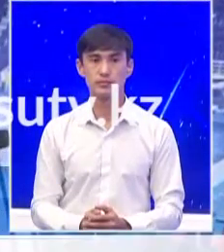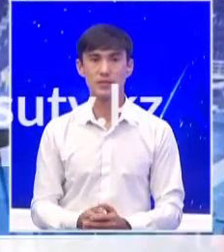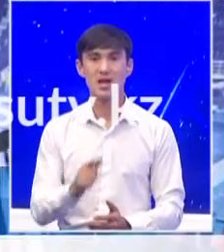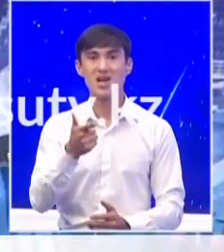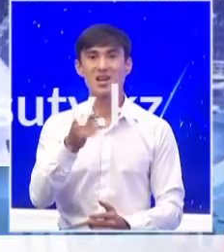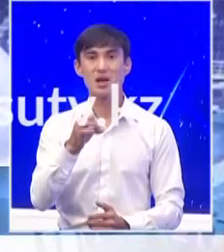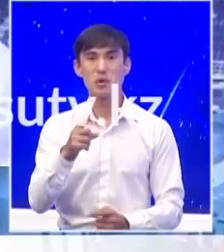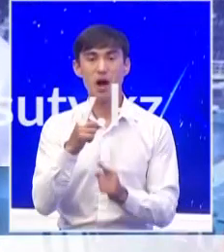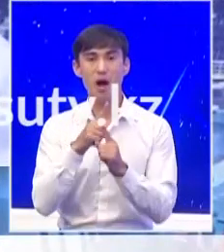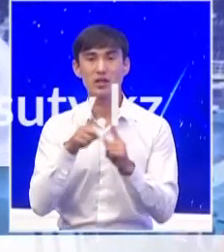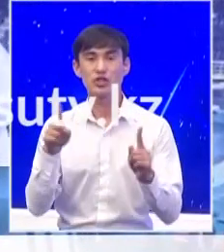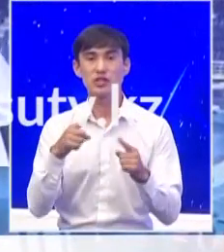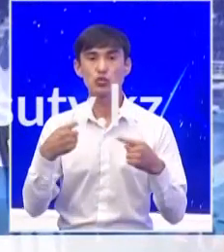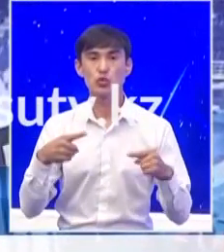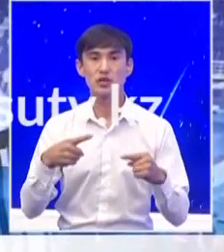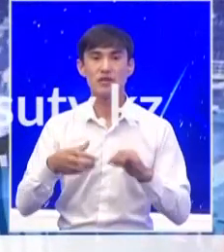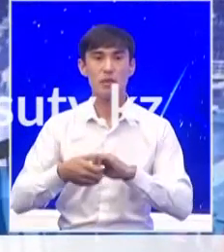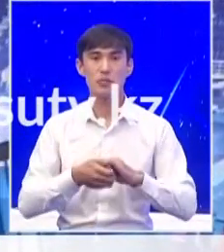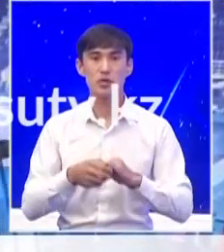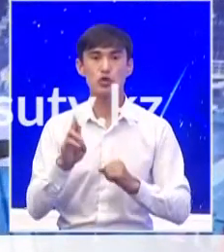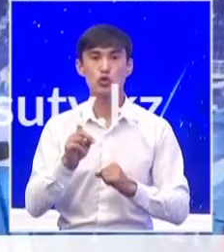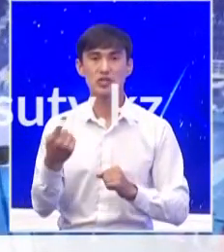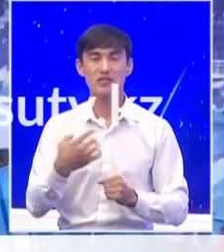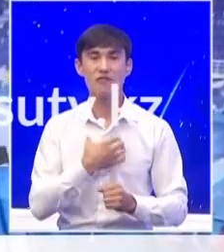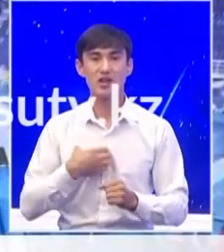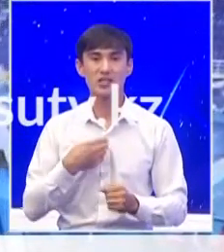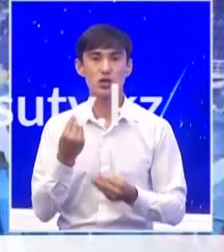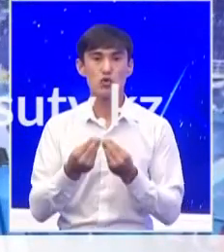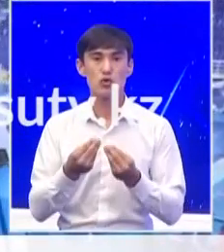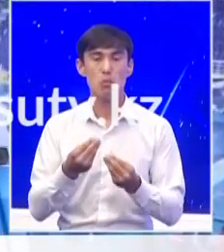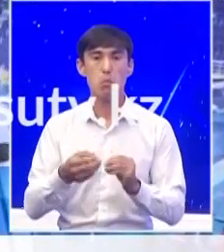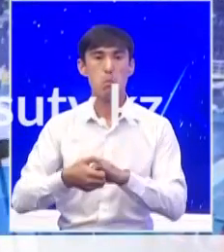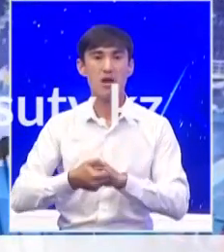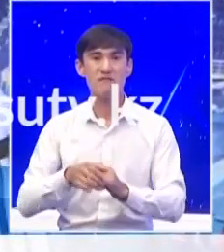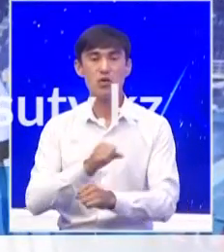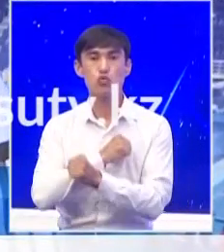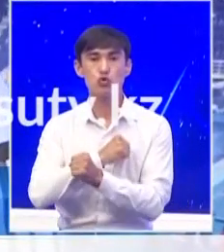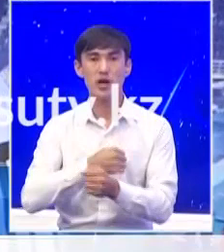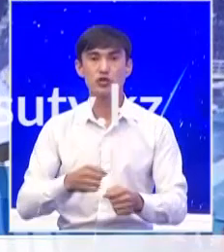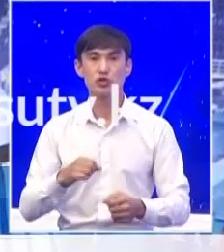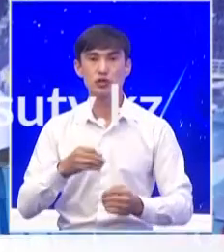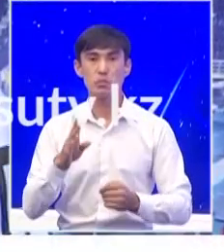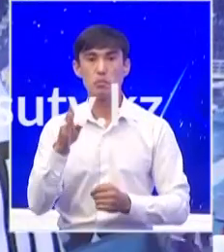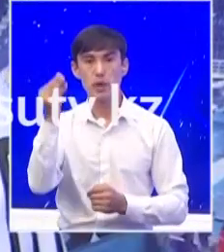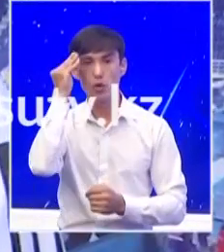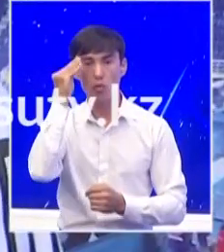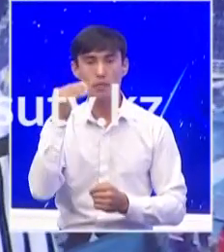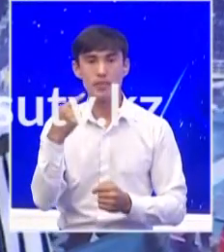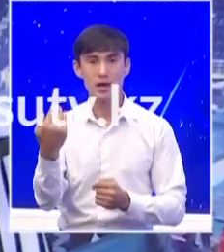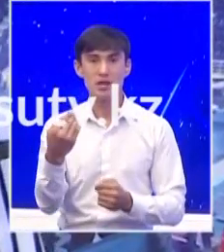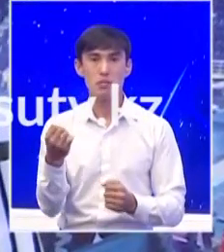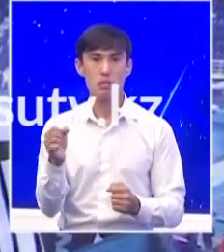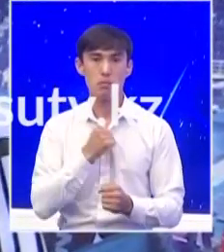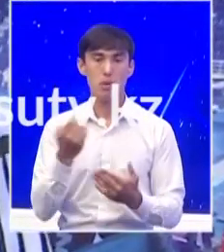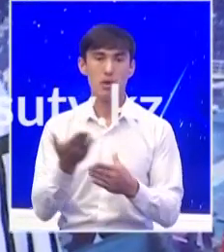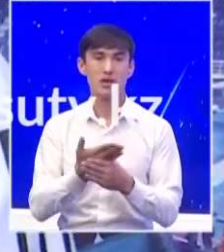Грэпплинг отличается от других видов борьбы тем, что здесь важную роль играют болевые и удушающие приемы. Именно они помогли мне одержать победу в Уфе